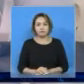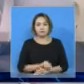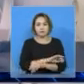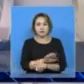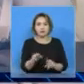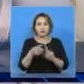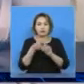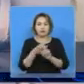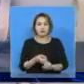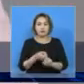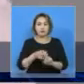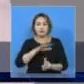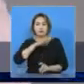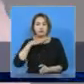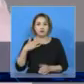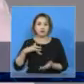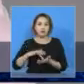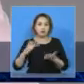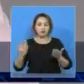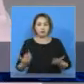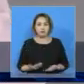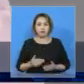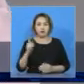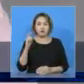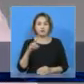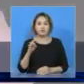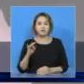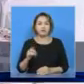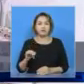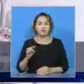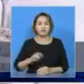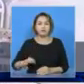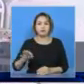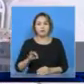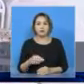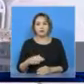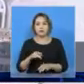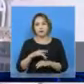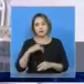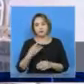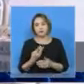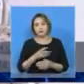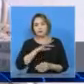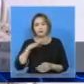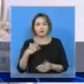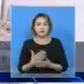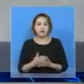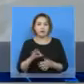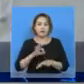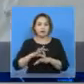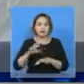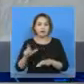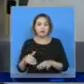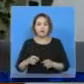Коронавирус инфекциясына шалдыққандардың көпшілігі қала тұрғындары. Қобда, Храмтау, Мұғалжар аудандарында да төсек тартып жатқандар көп. Өткен тәулікте